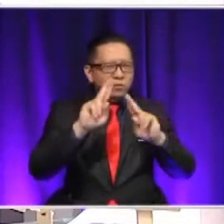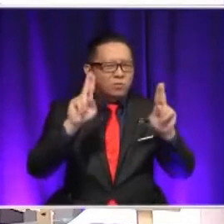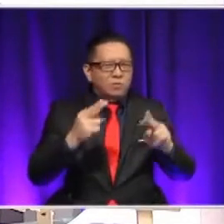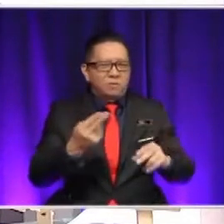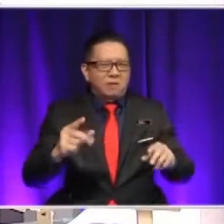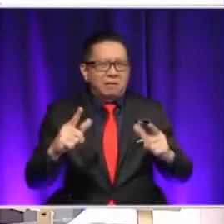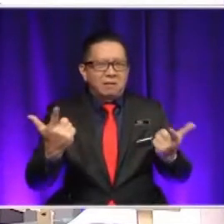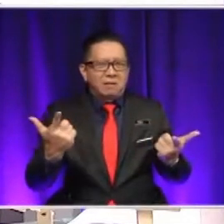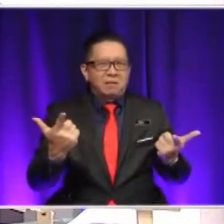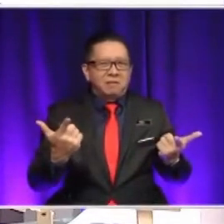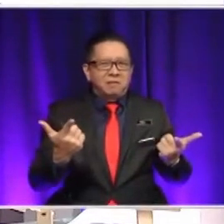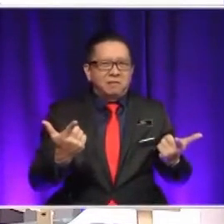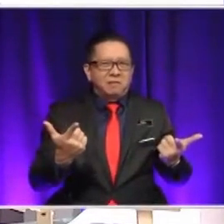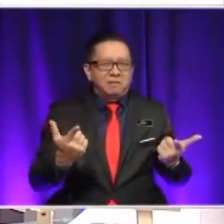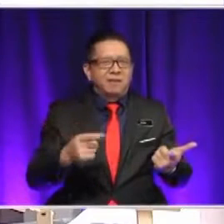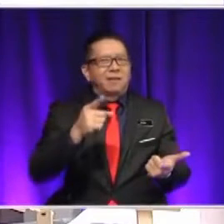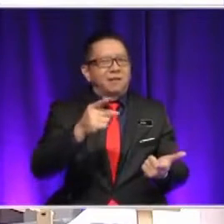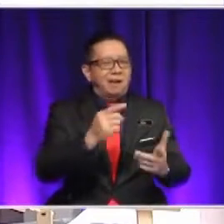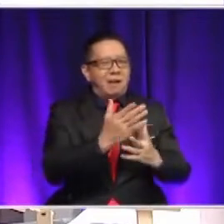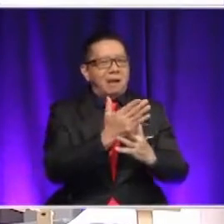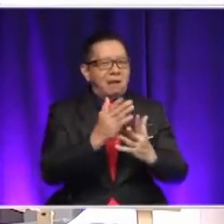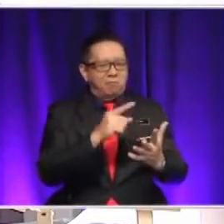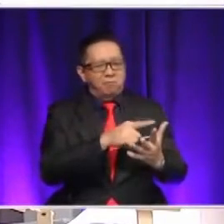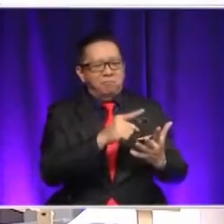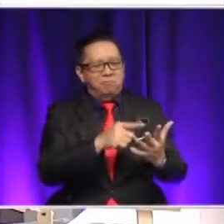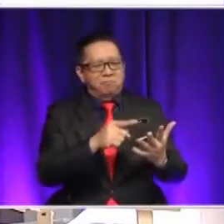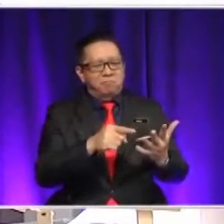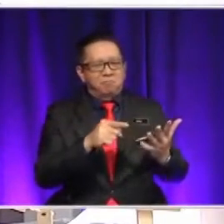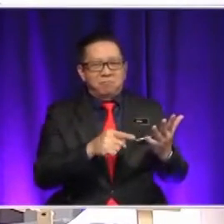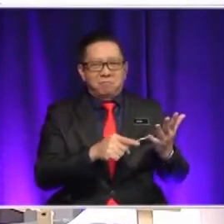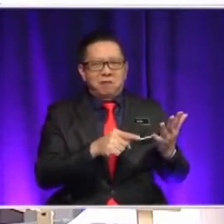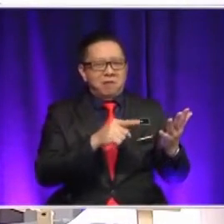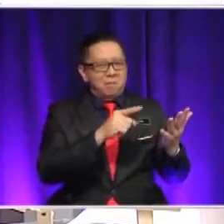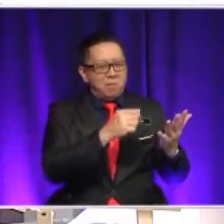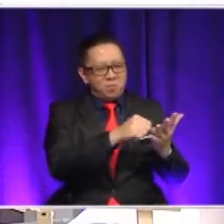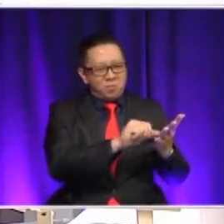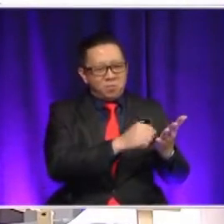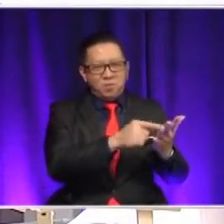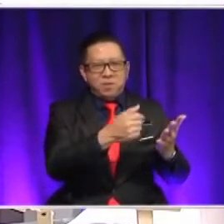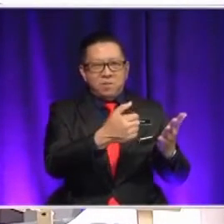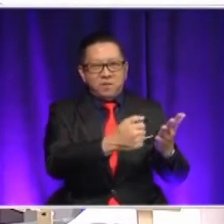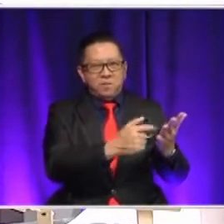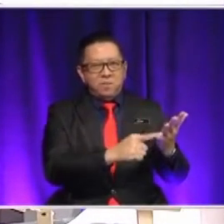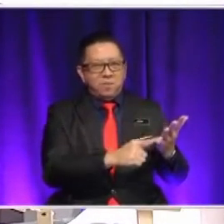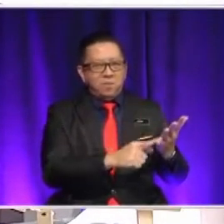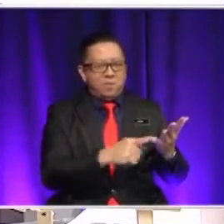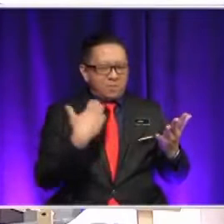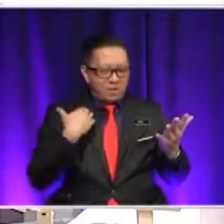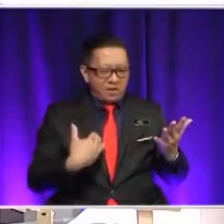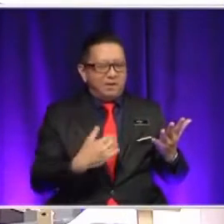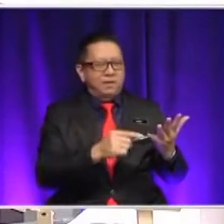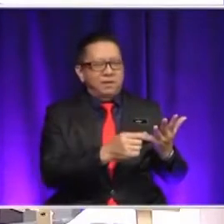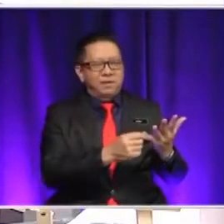kalau Abay frase Antares paise Bruce penyembuh baju